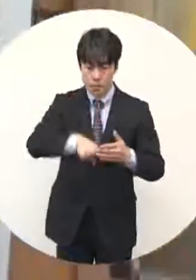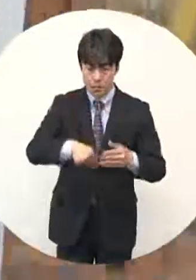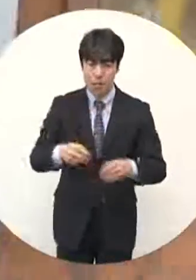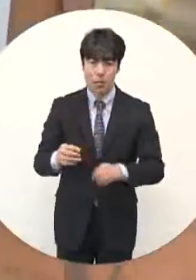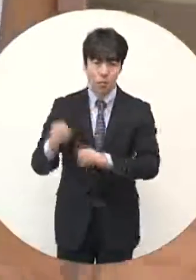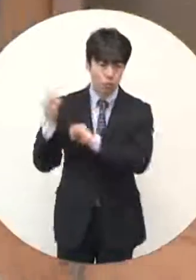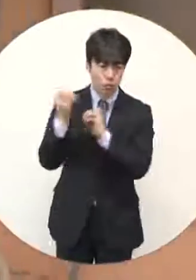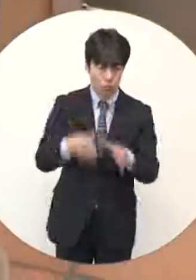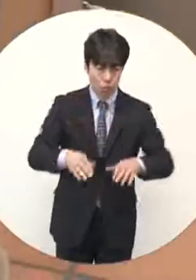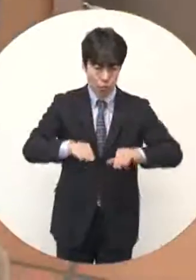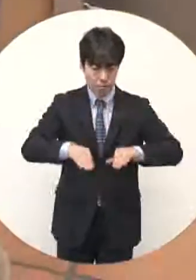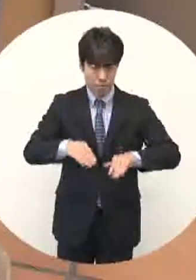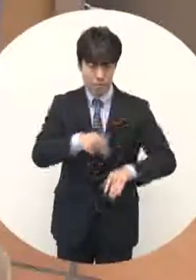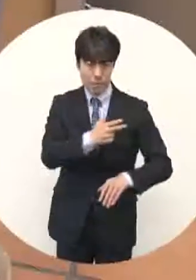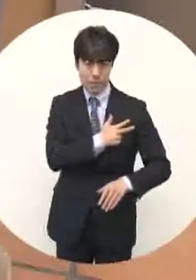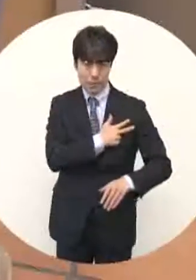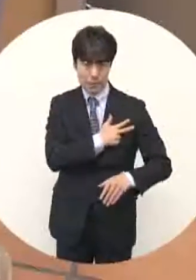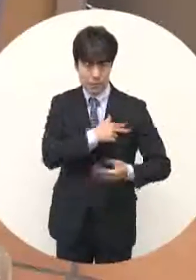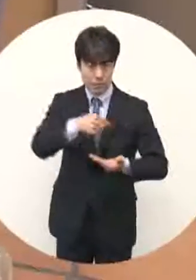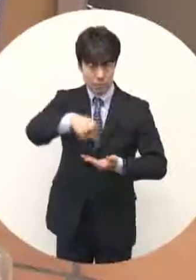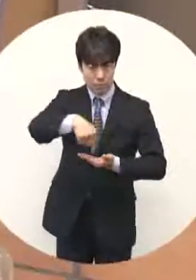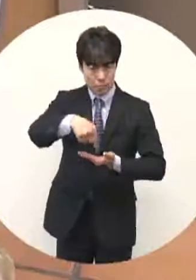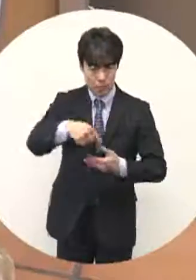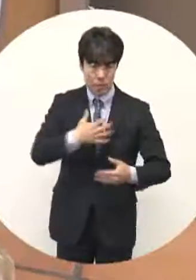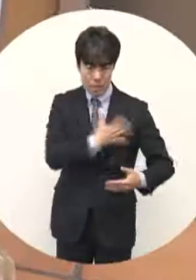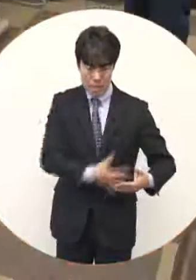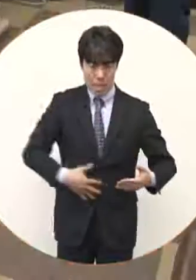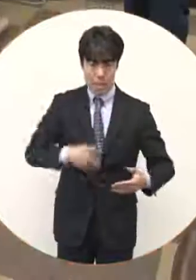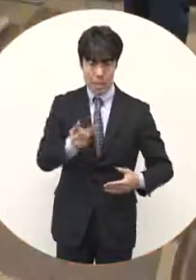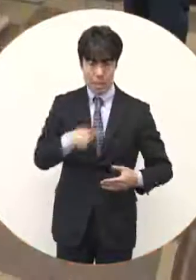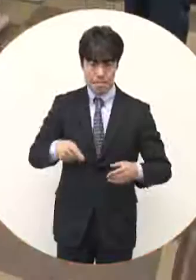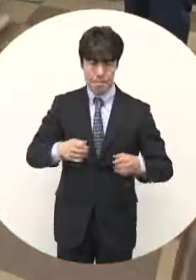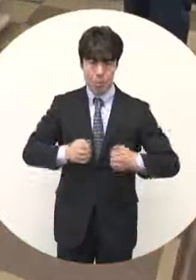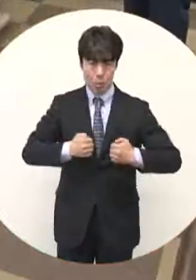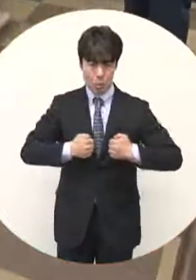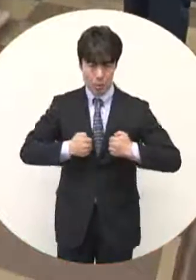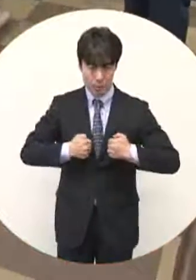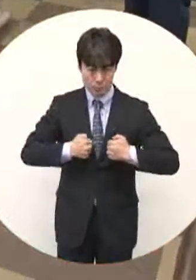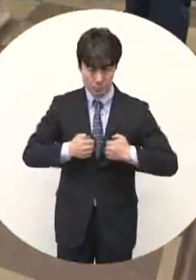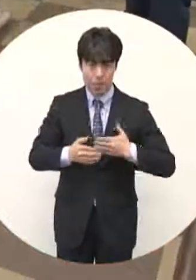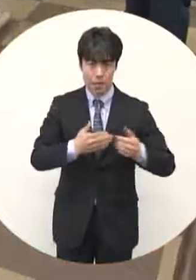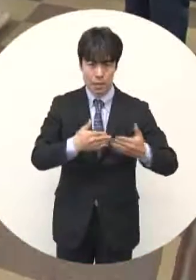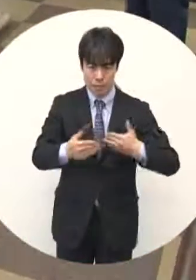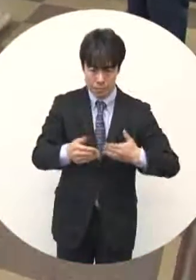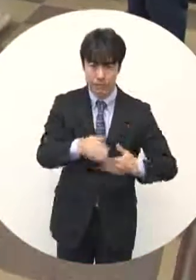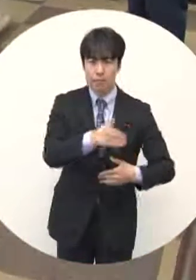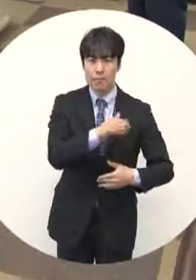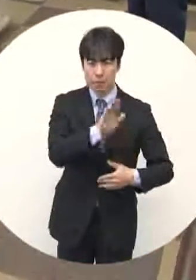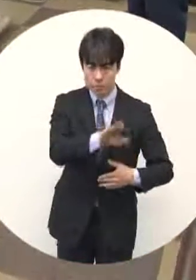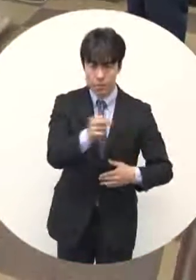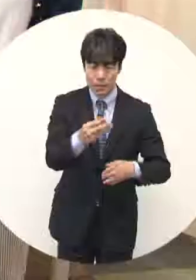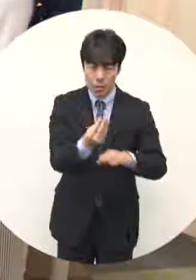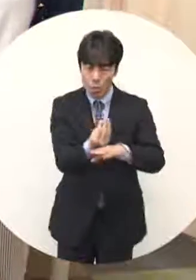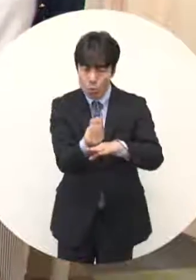本格的な体幹トレーニングを体験することができるほか、お灸講座などを行っています